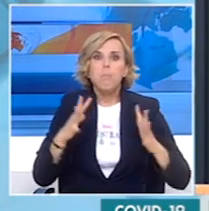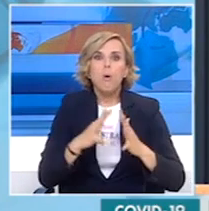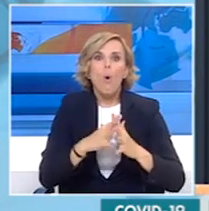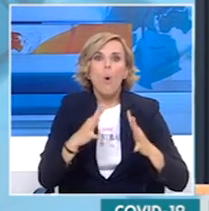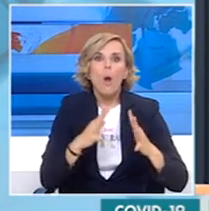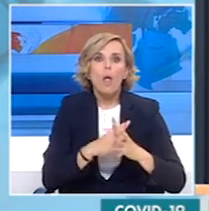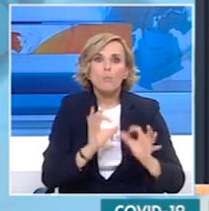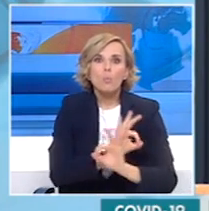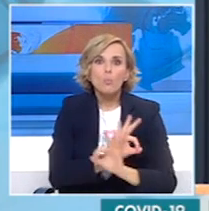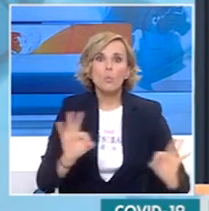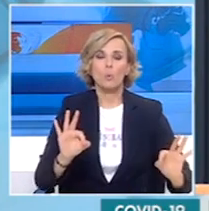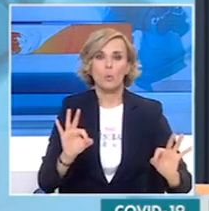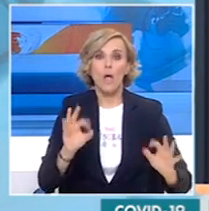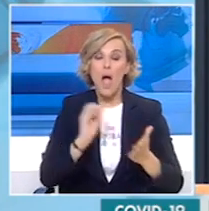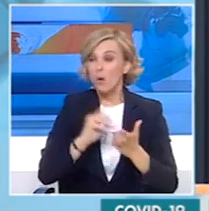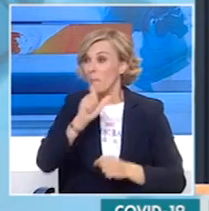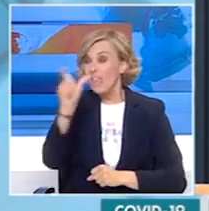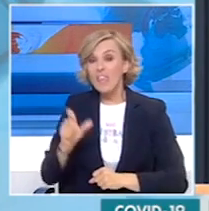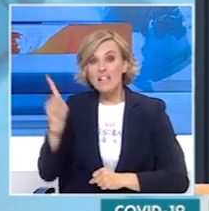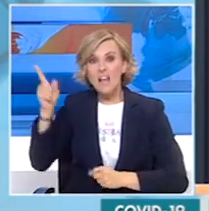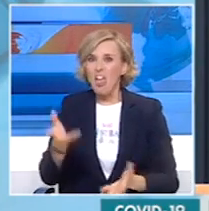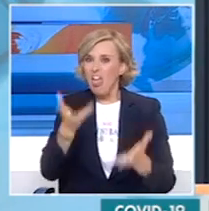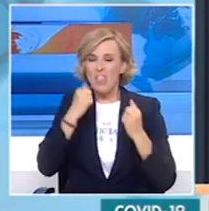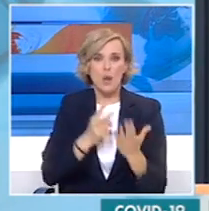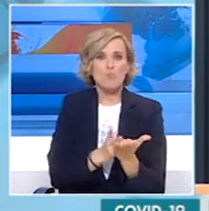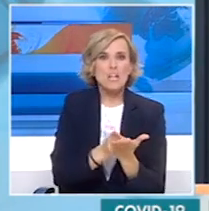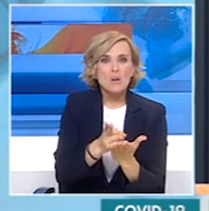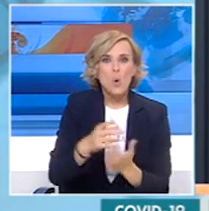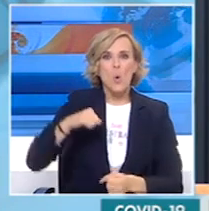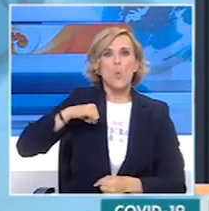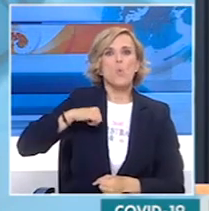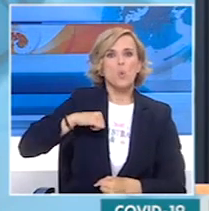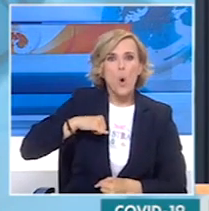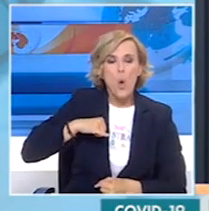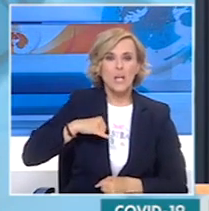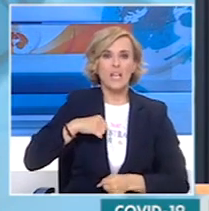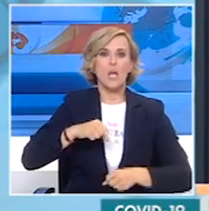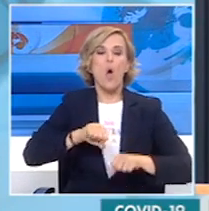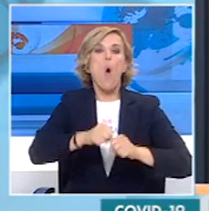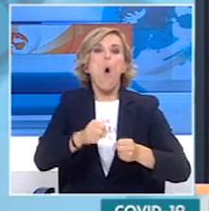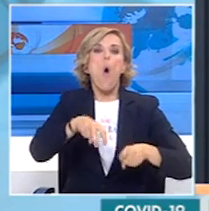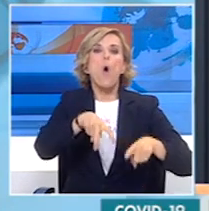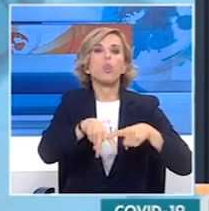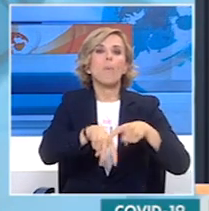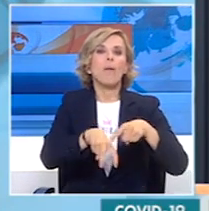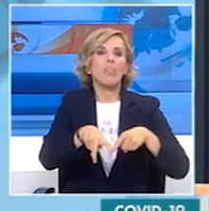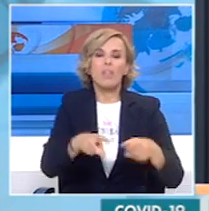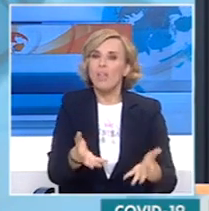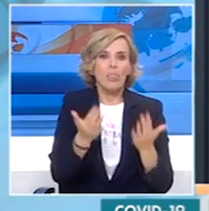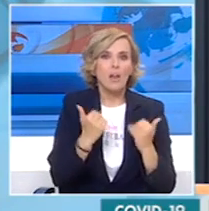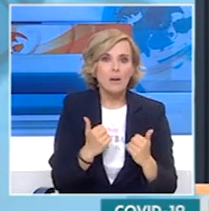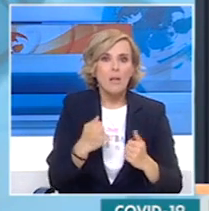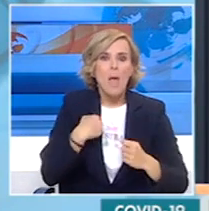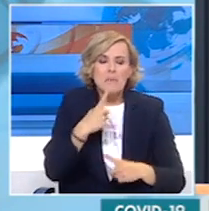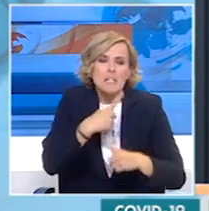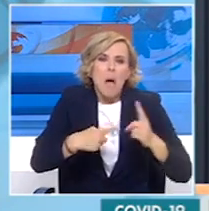εξάπλωση της νόσου στην Ιταλία δήλωσε: «Δεν υπάρχουν χειρουργοί, ουρολόγοι, ορθοπαιδικοί. Είμαστε απλά γιατροί που έχουμε γίνει μέρος